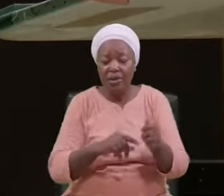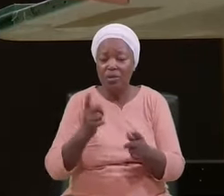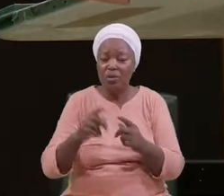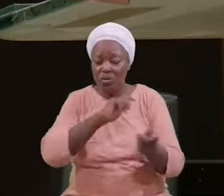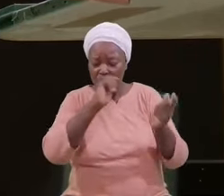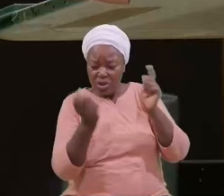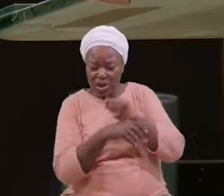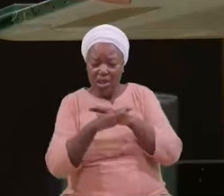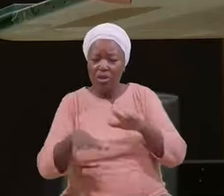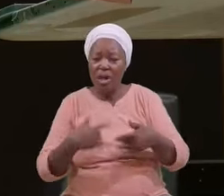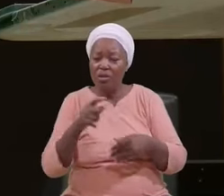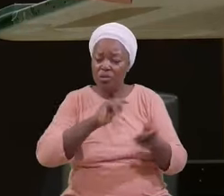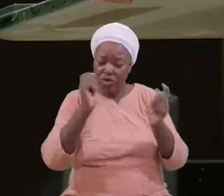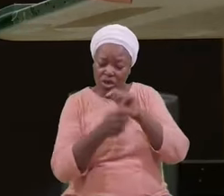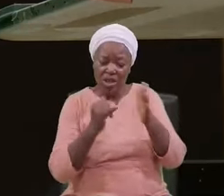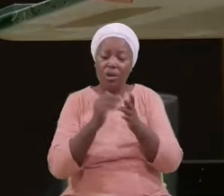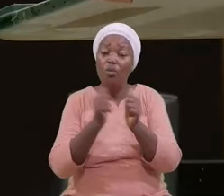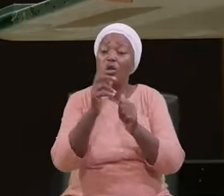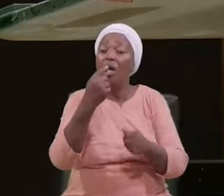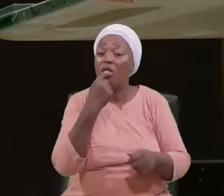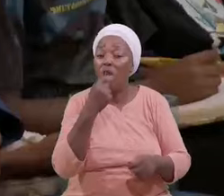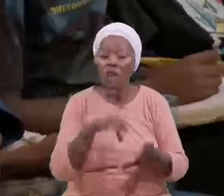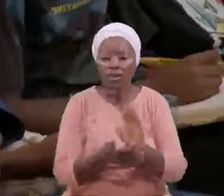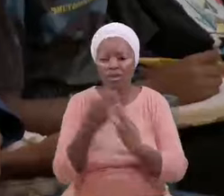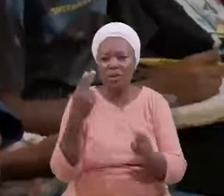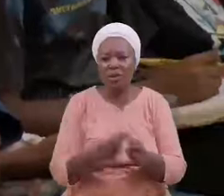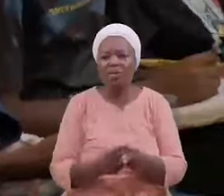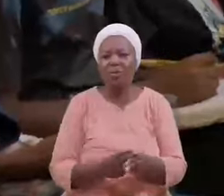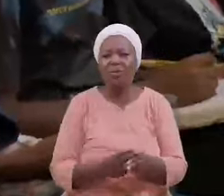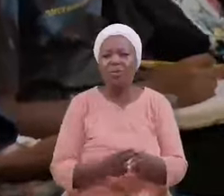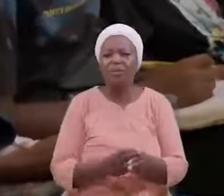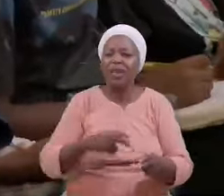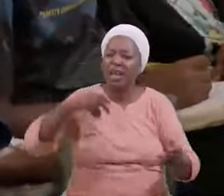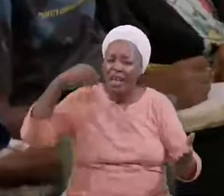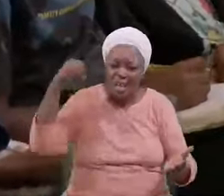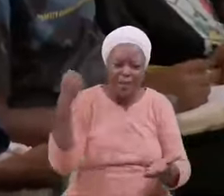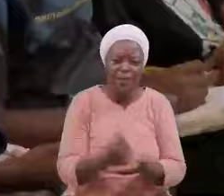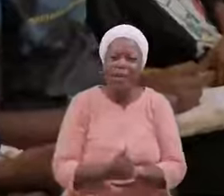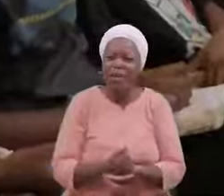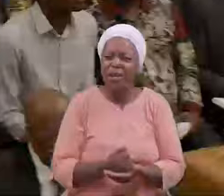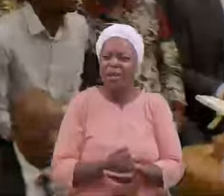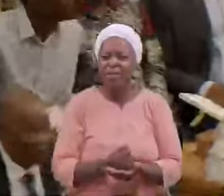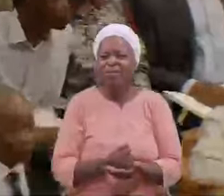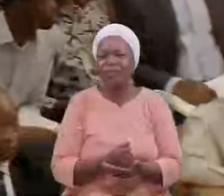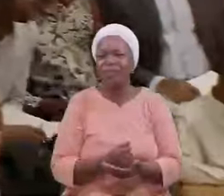inverser dans votre vie, vous allez l'inverser avec votre langue. Amen.